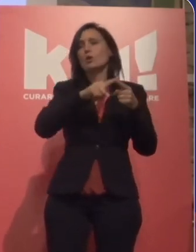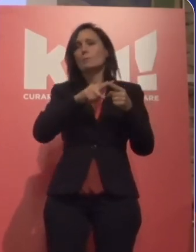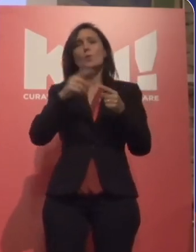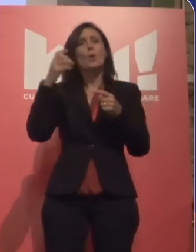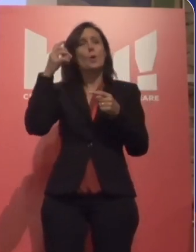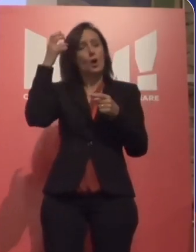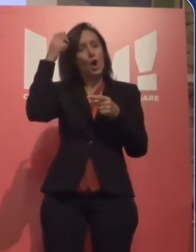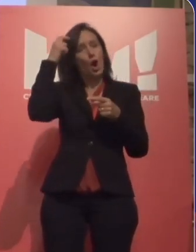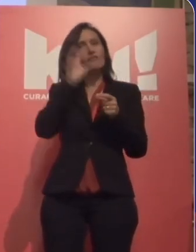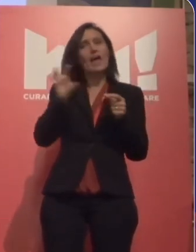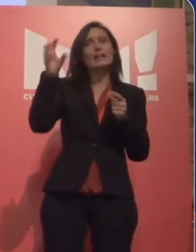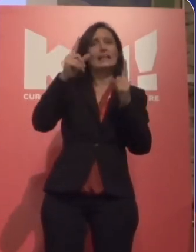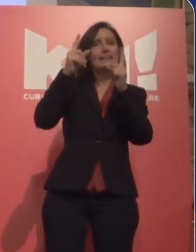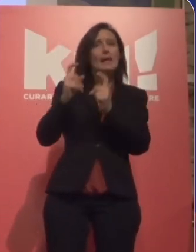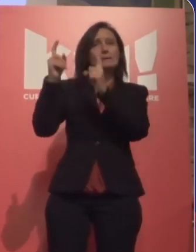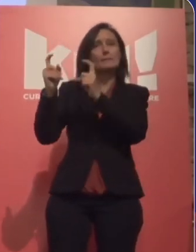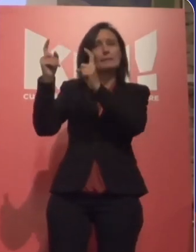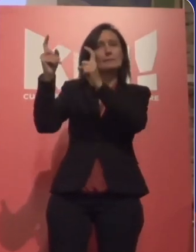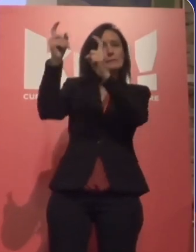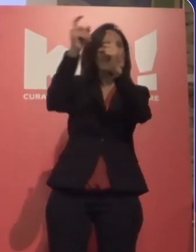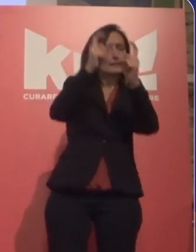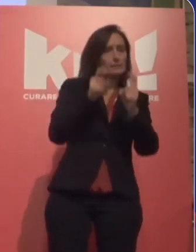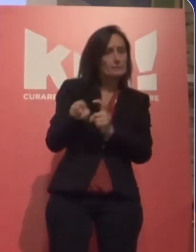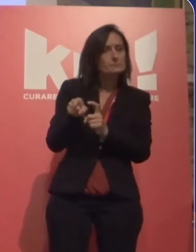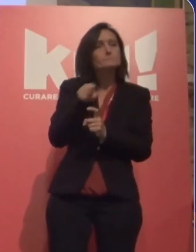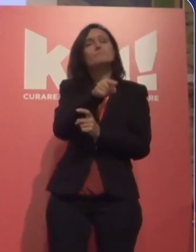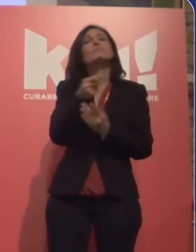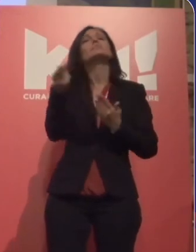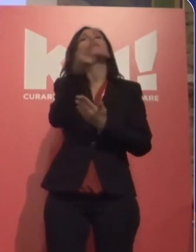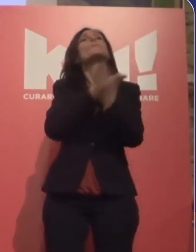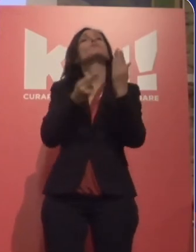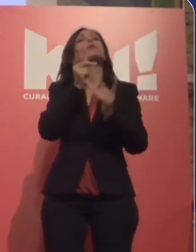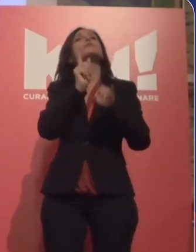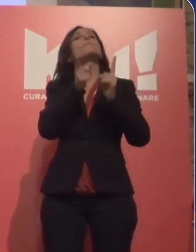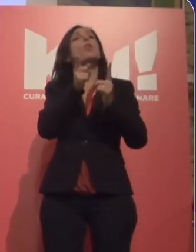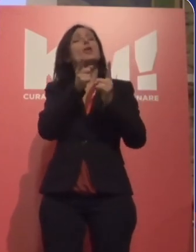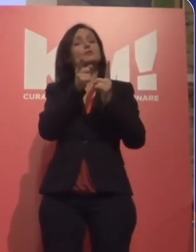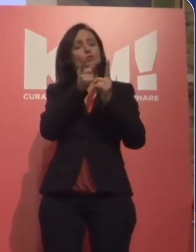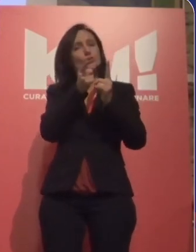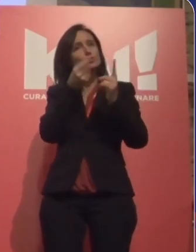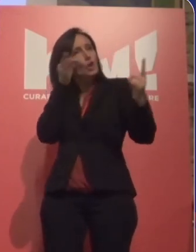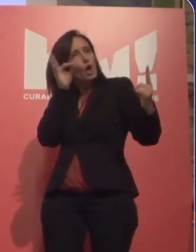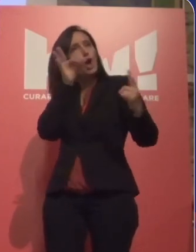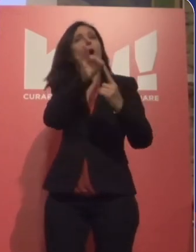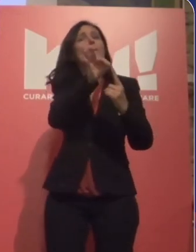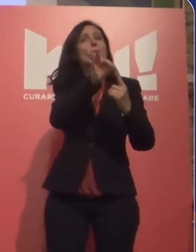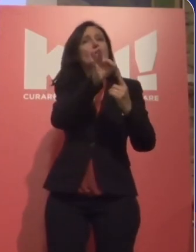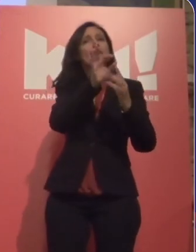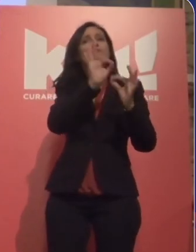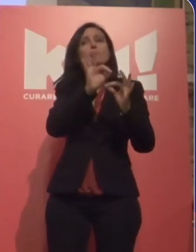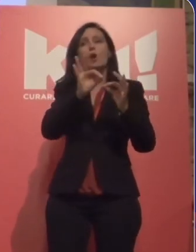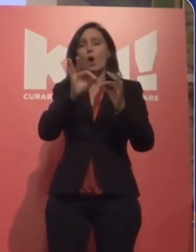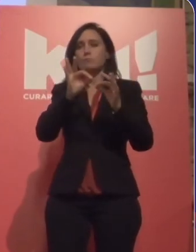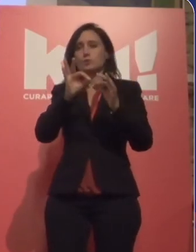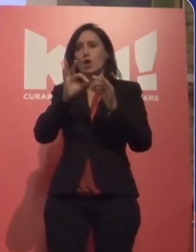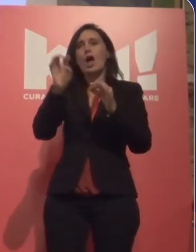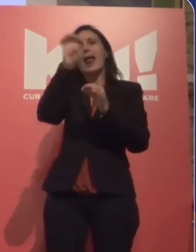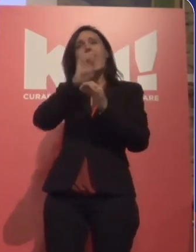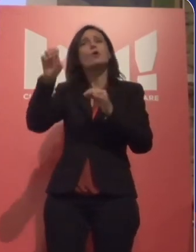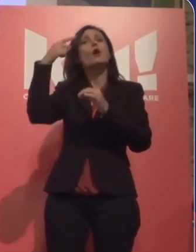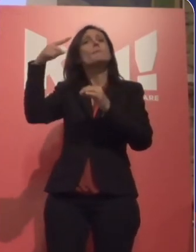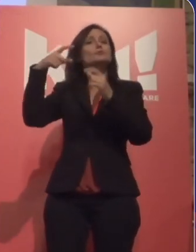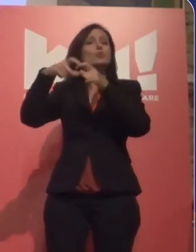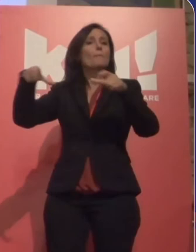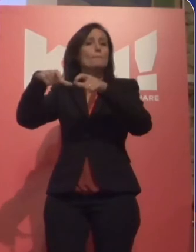politici che scommettevano sulla capacità di far saltare il quadro il banco a livello europeo in particolare la black